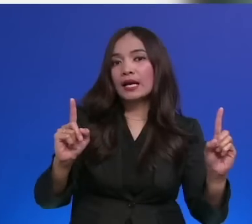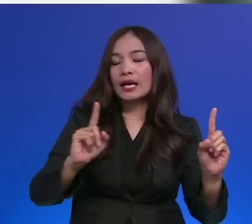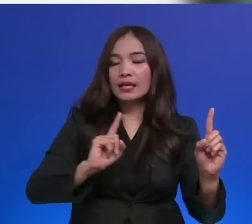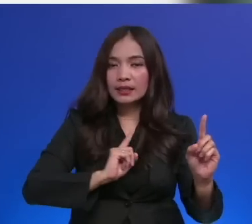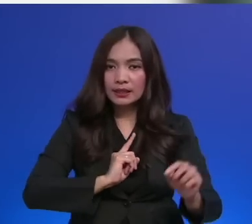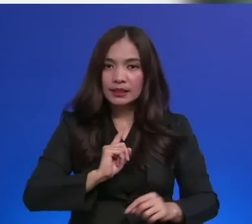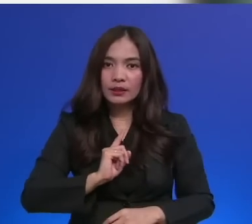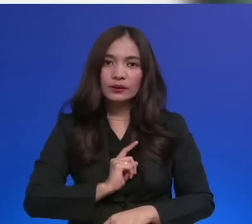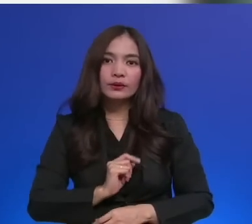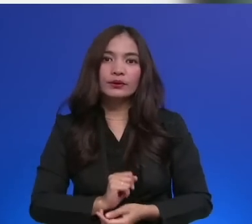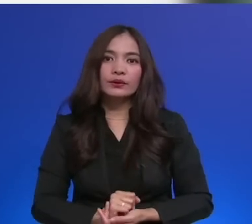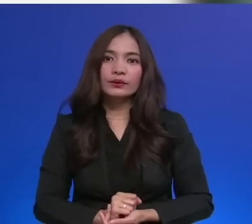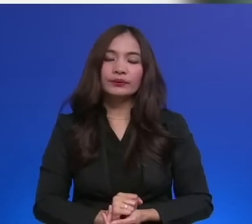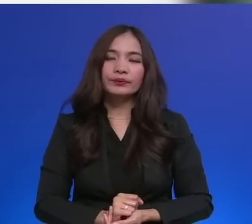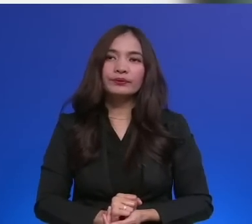diriku.